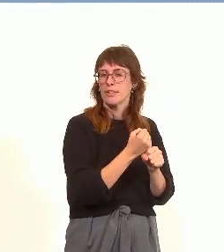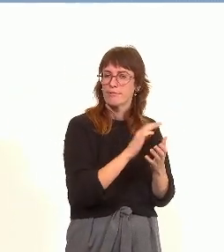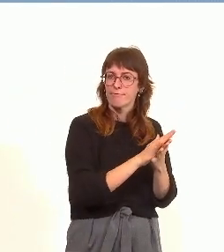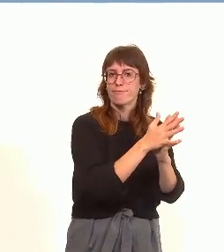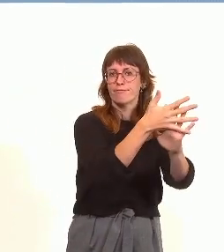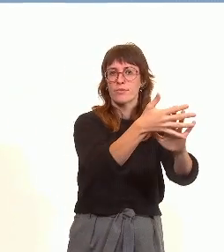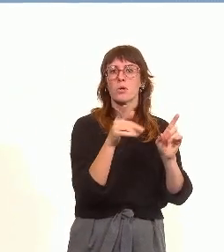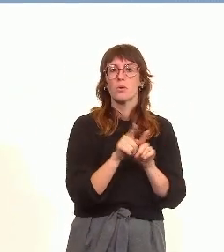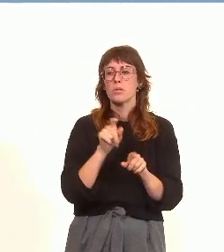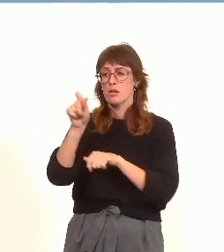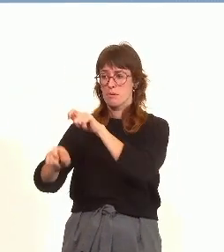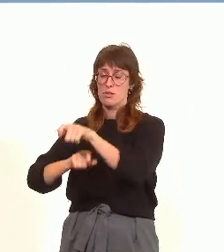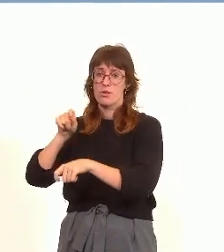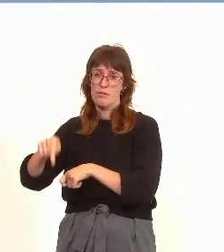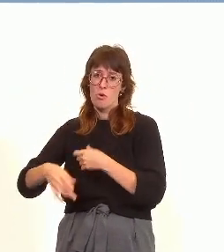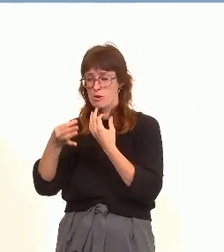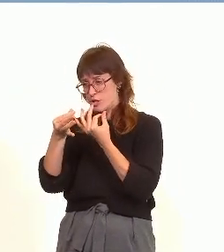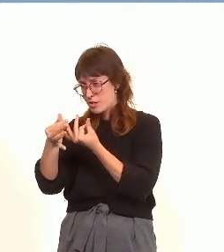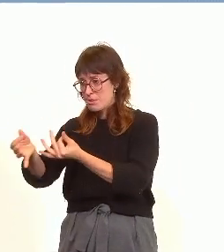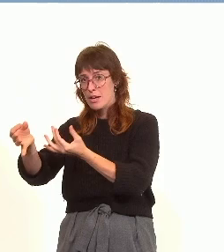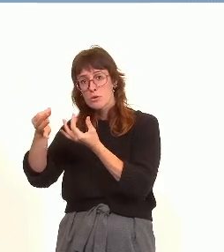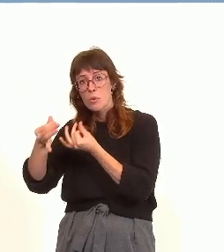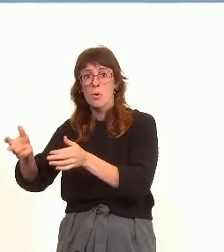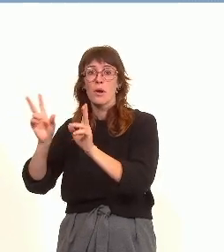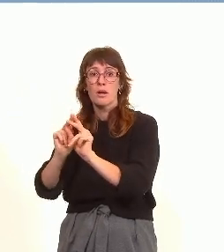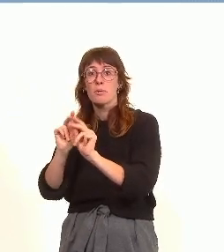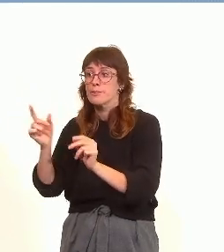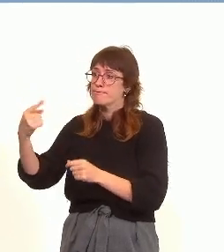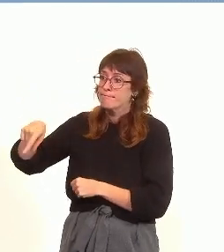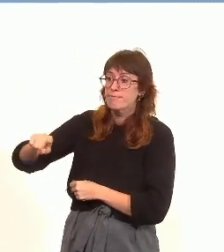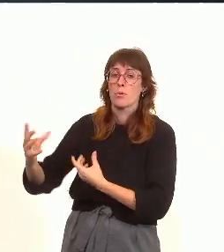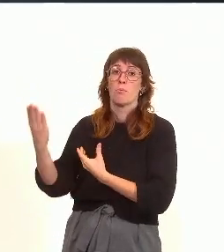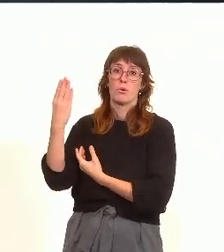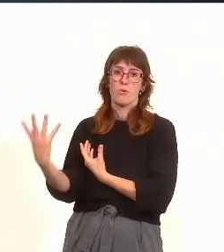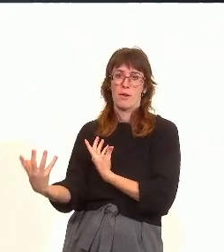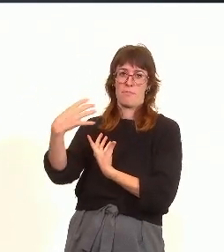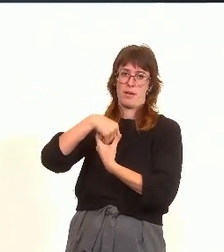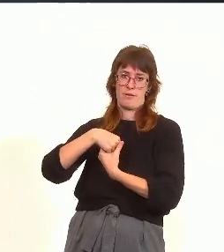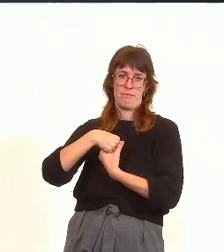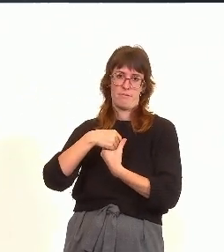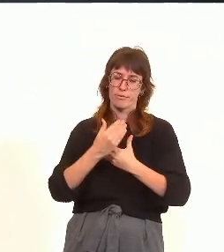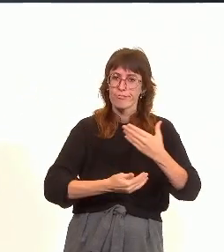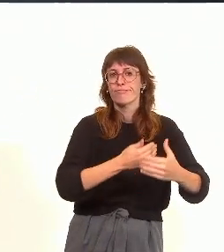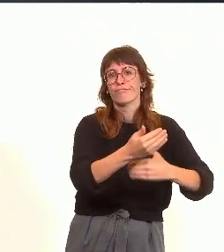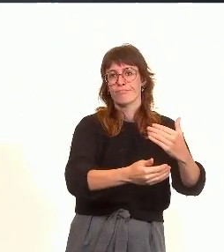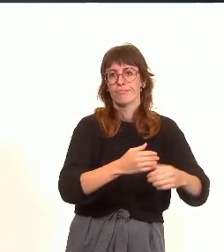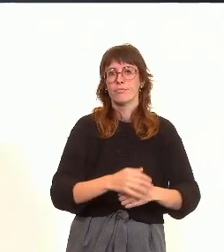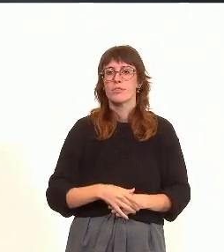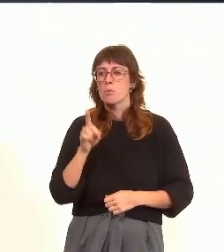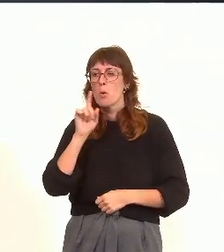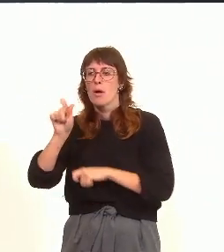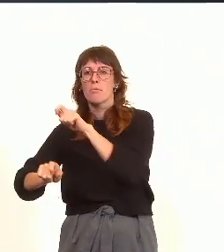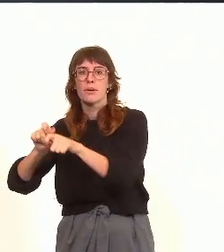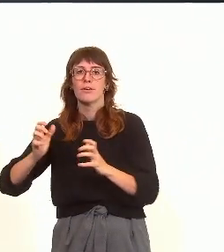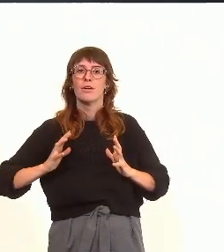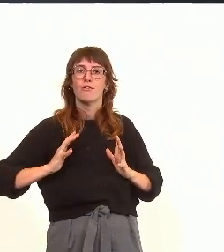qu'ils se sentent concernés, qu'ils veuillent participer. Si on reste simplement sur les volontaires, on ne touchera pas le grand public et on a vraiment un biais de